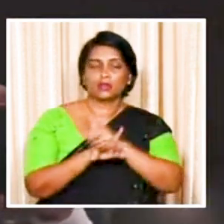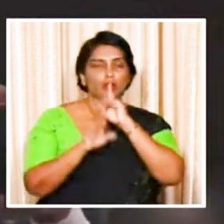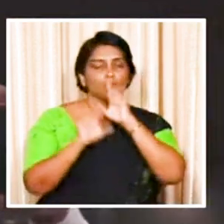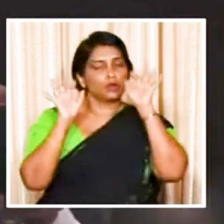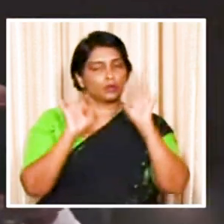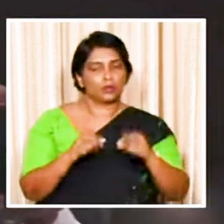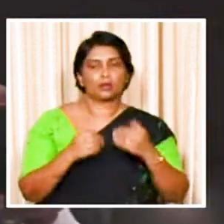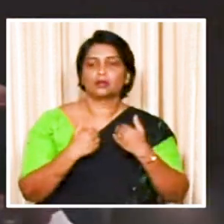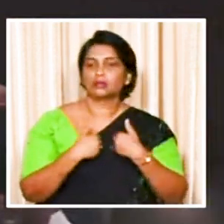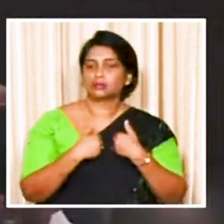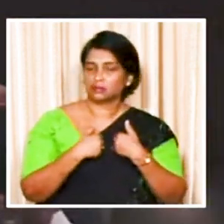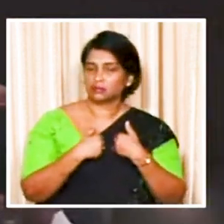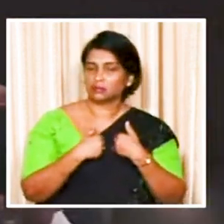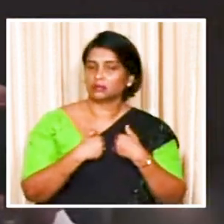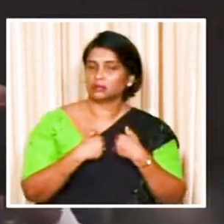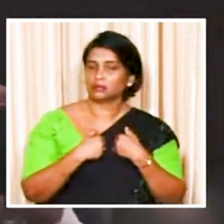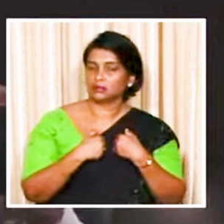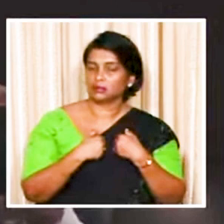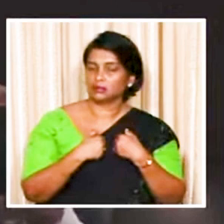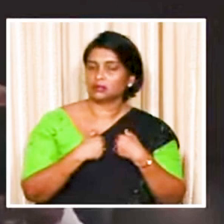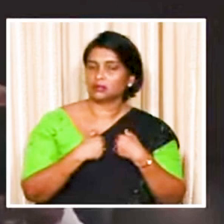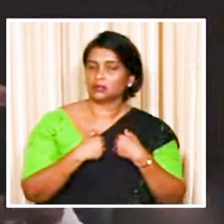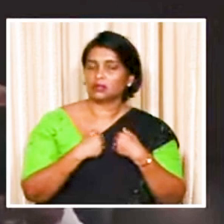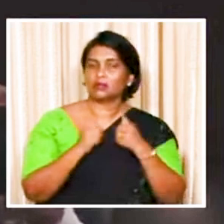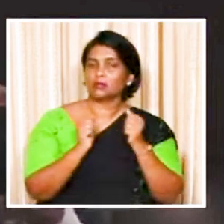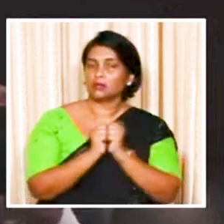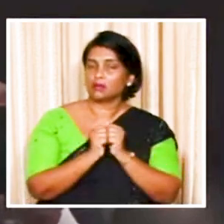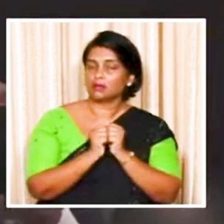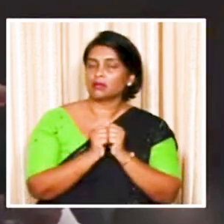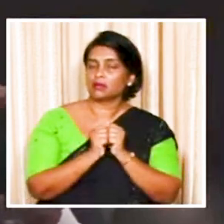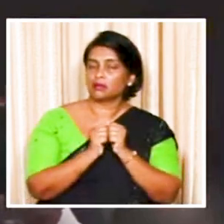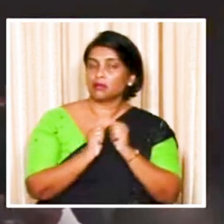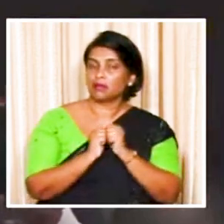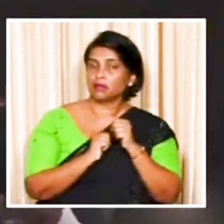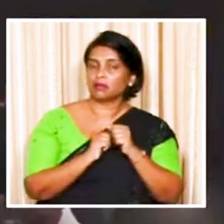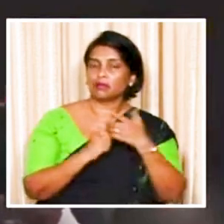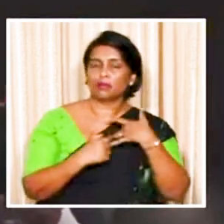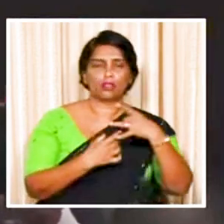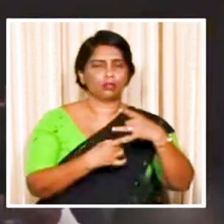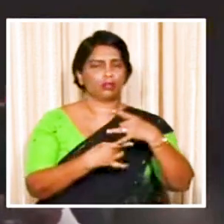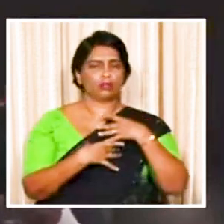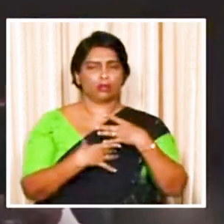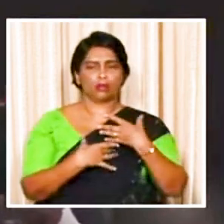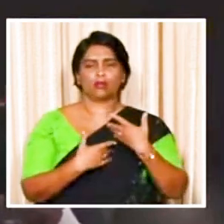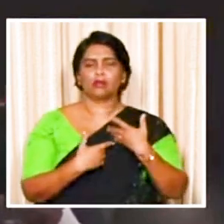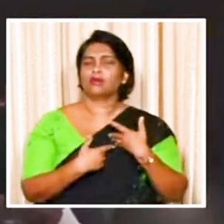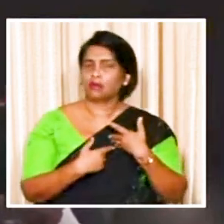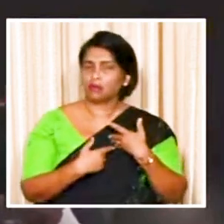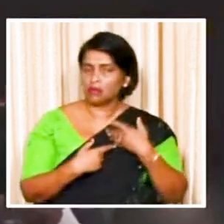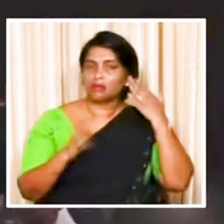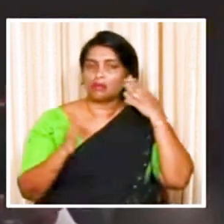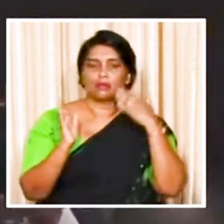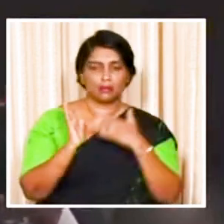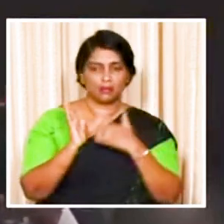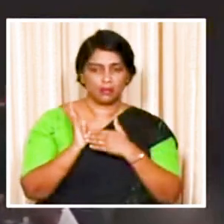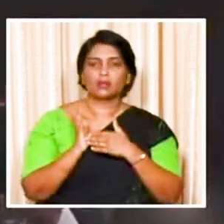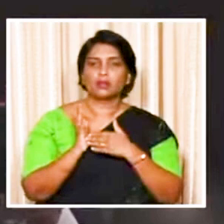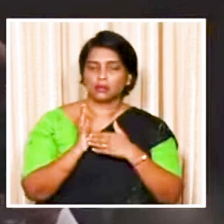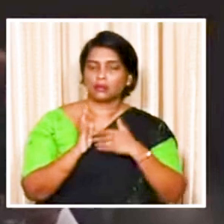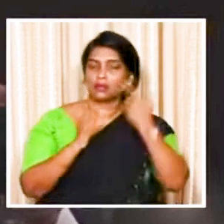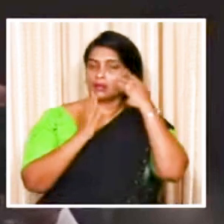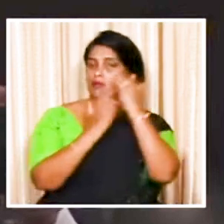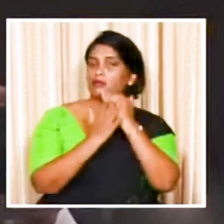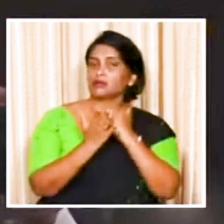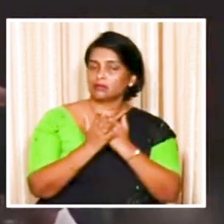பணியிலிருந்து இடைநிறுத்தியுள்ளது. இச்சம்பவத்துக்கு பின் முன்னரான கீழ்வரும் விடயங்களை தங்கள் கவனத்துக்கு கொண்டு வர விரும்புகிறேன். மிக முக்கியமாக